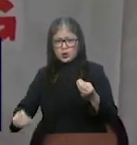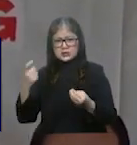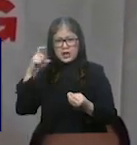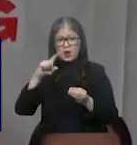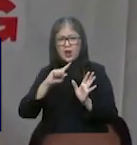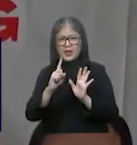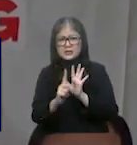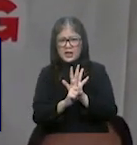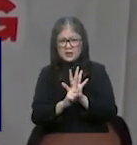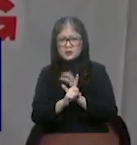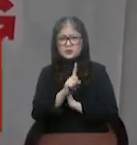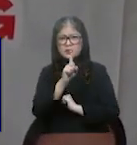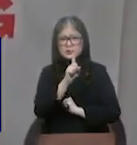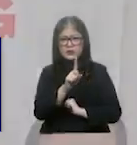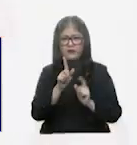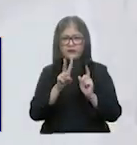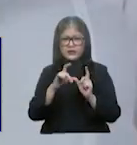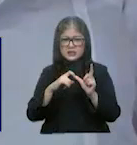visi untuk memenangkan.